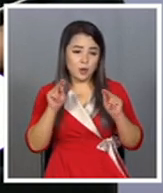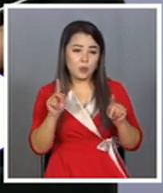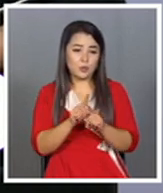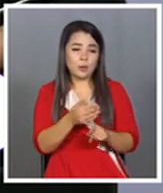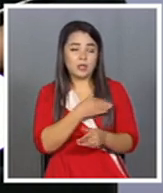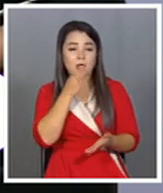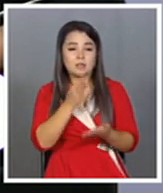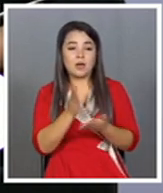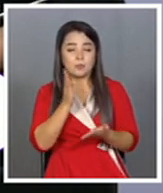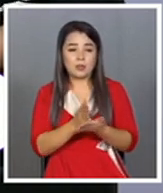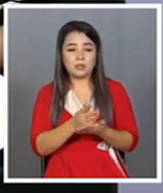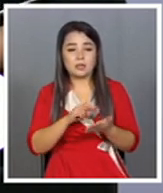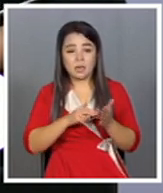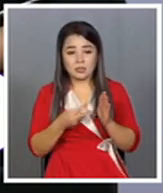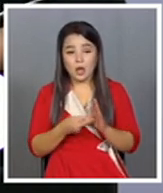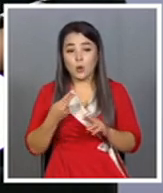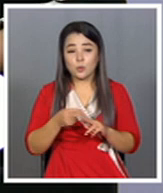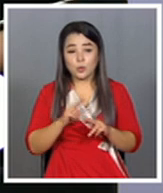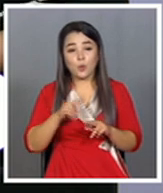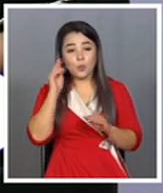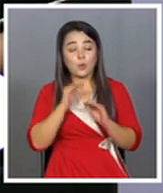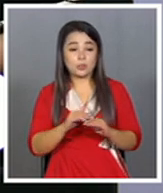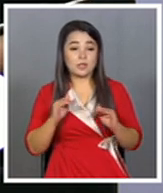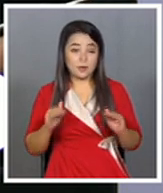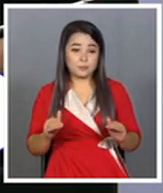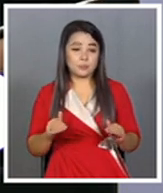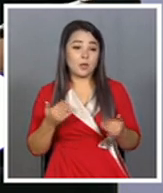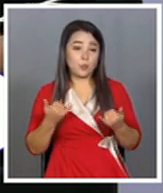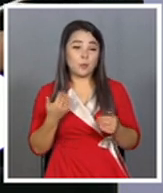екен. Сонымен оқушылар, осы